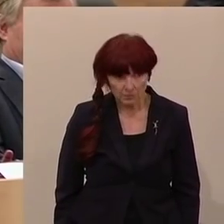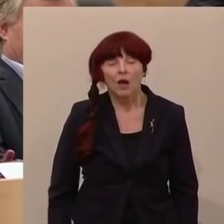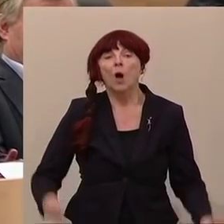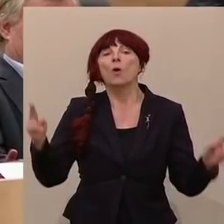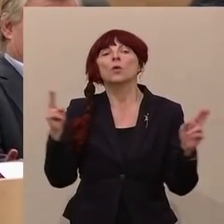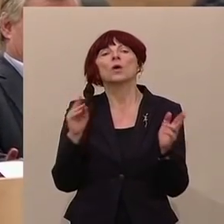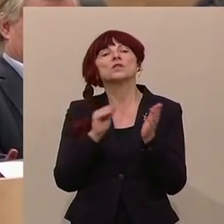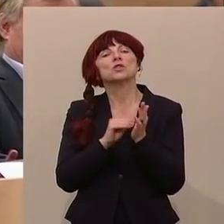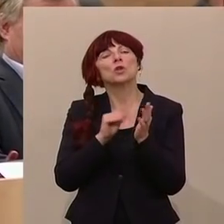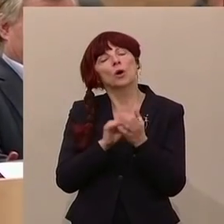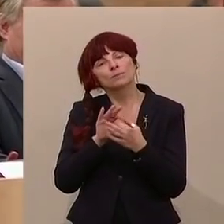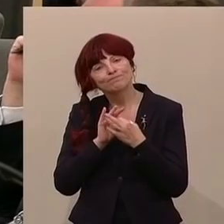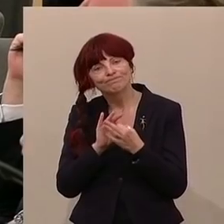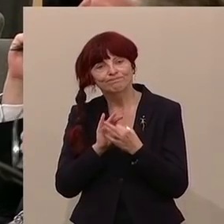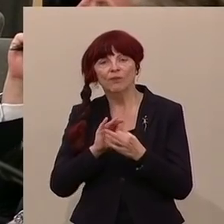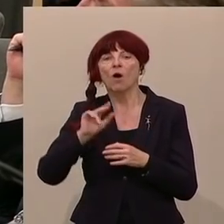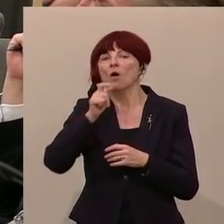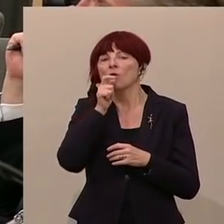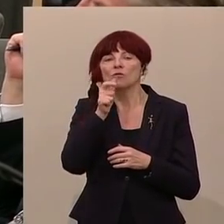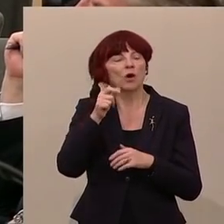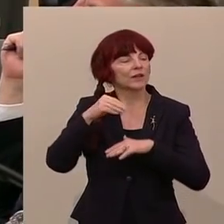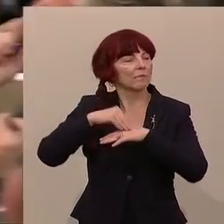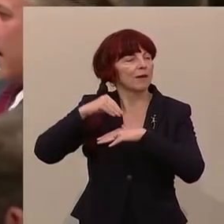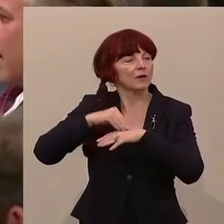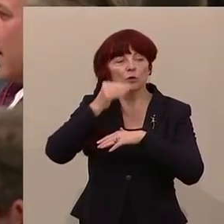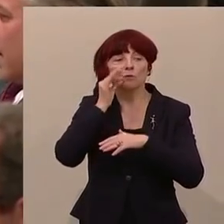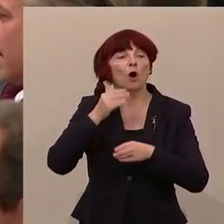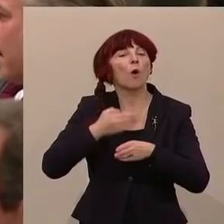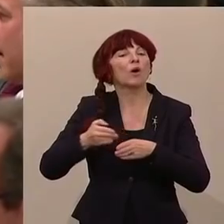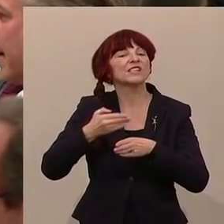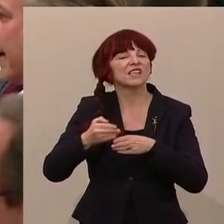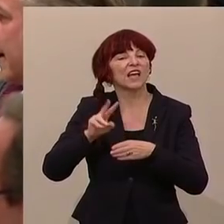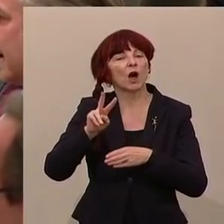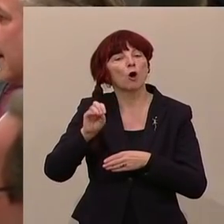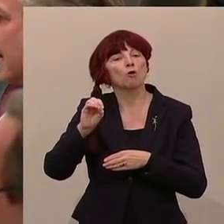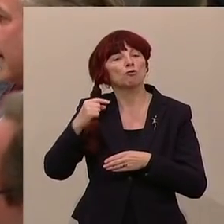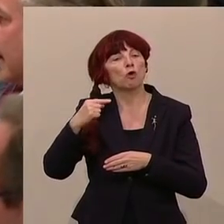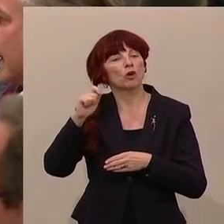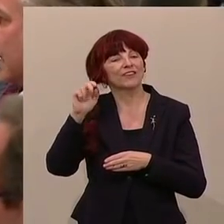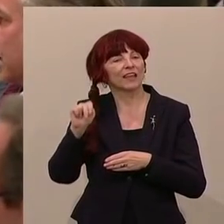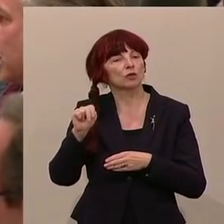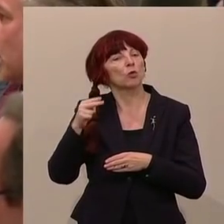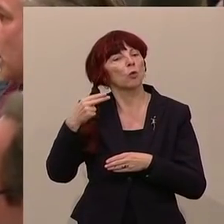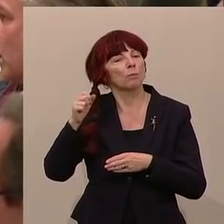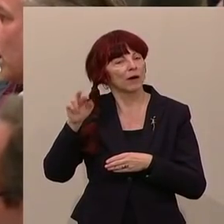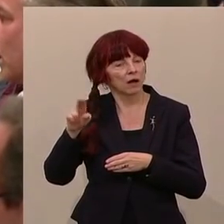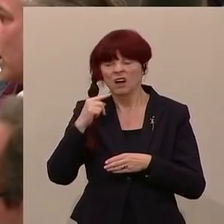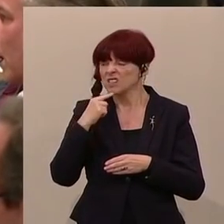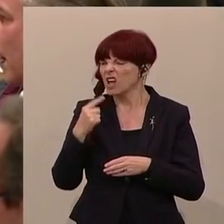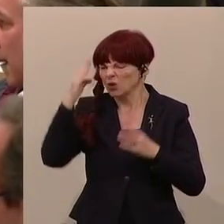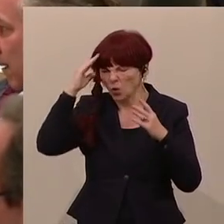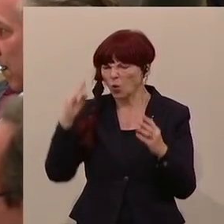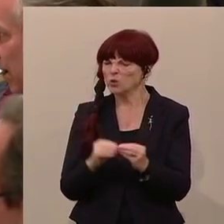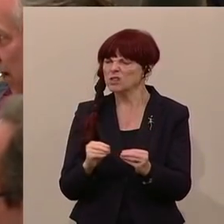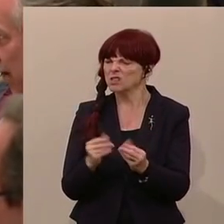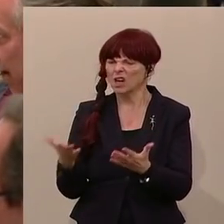kurz noch auf die Wortmeldung von der Frau Holzinger-Vogtnober, die heraus war und gesagt hat, das ist ein Blödsinn, wir brauchen ja dieses Gesetz nicht, weil das ist so und so möglich,